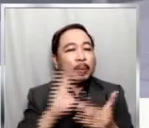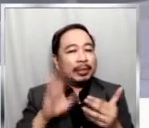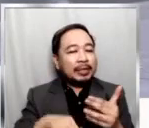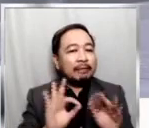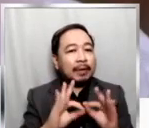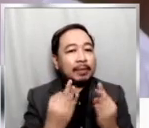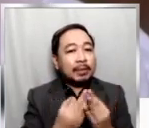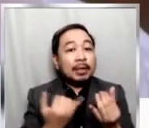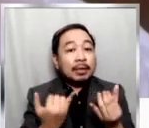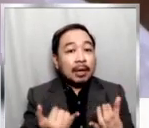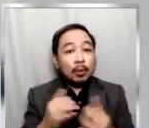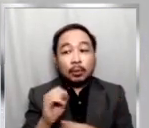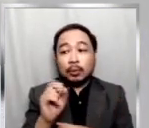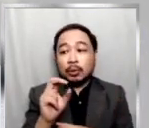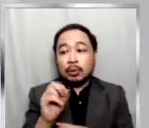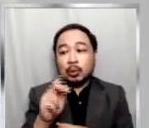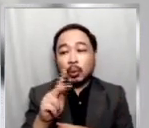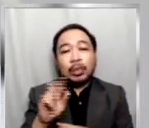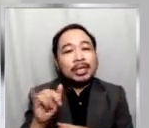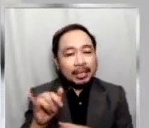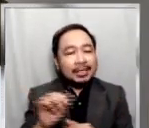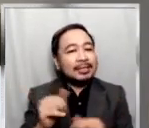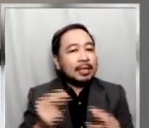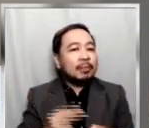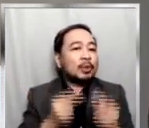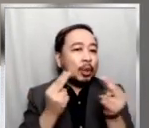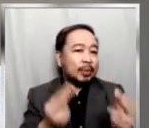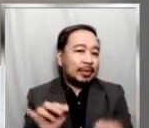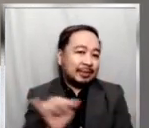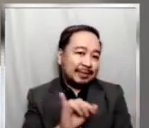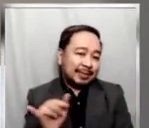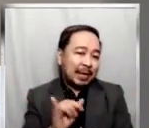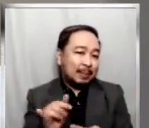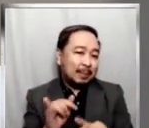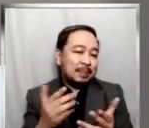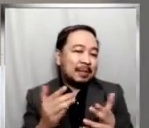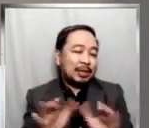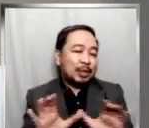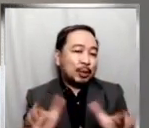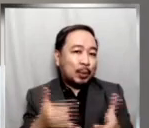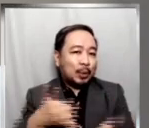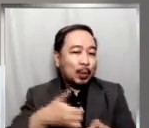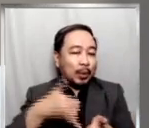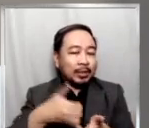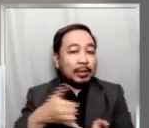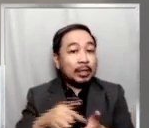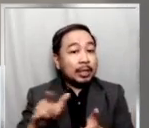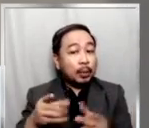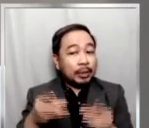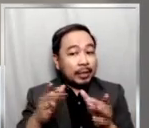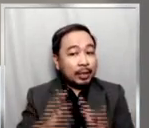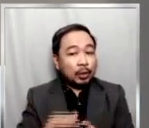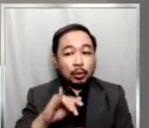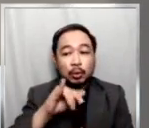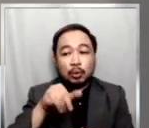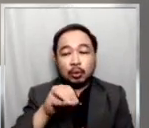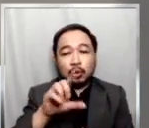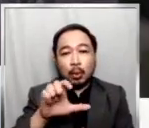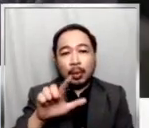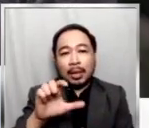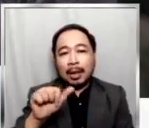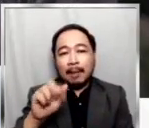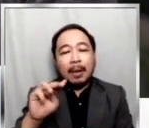Snooki Serna na nominado rin for the same category. Ang kanilang direktor na si Joel Amangan, nominated naman for Best Director